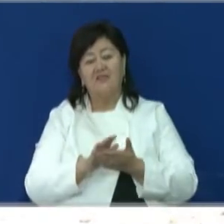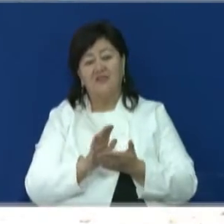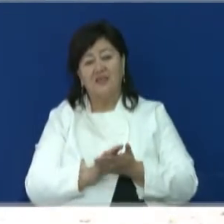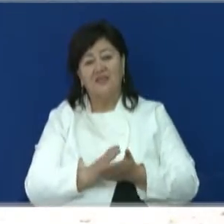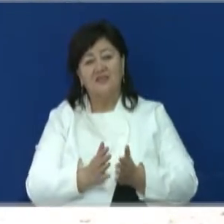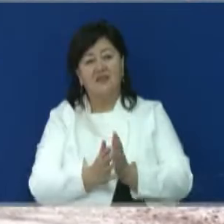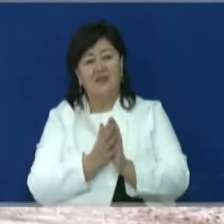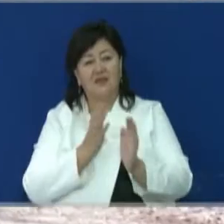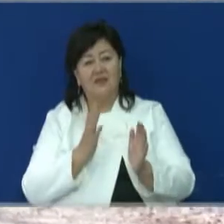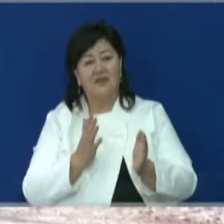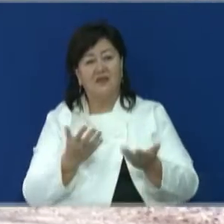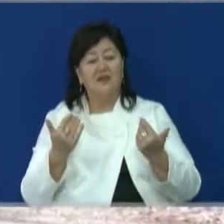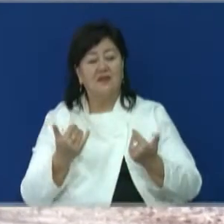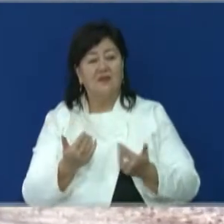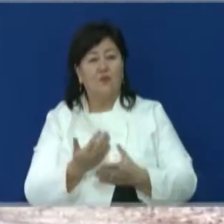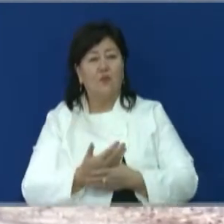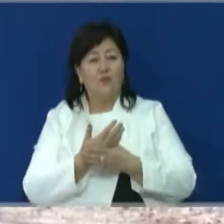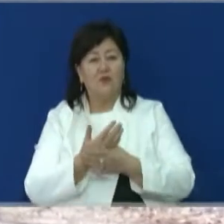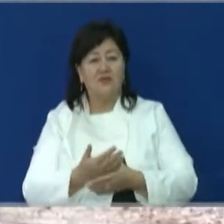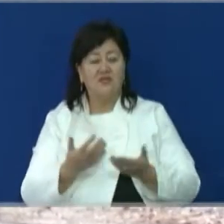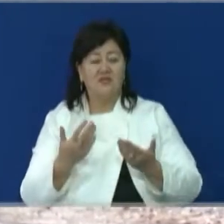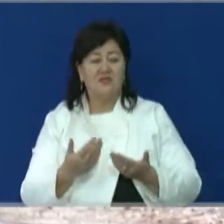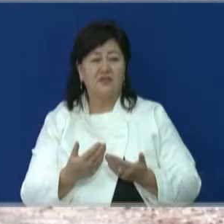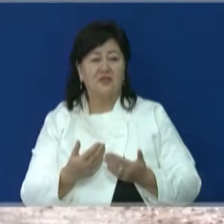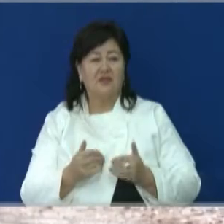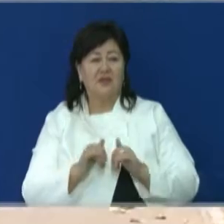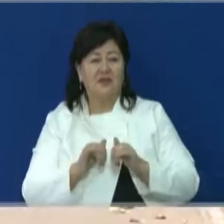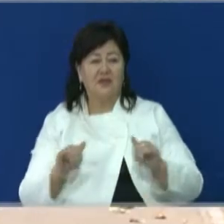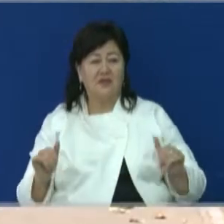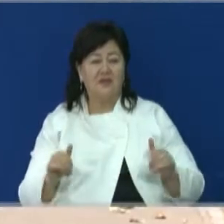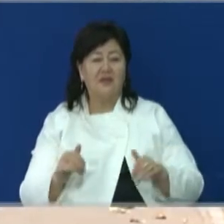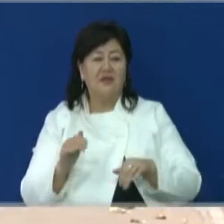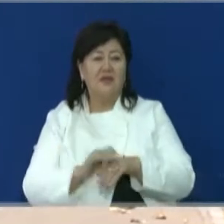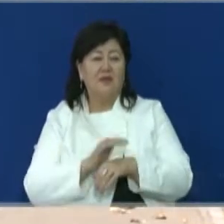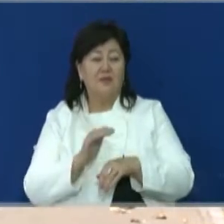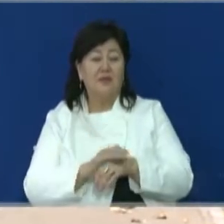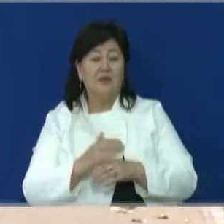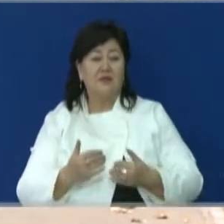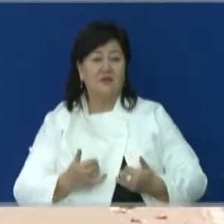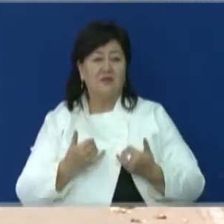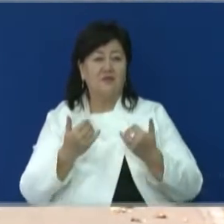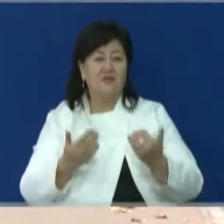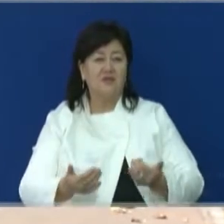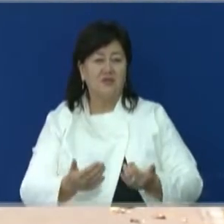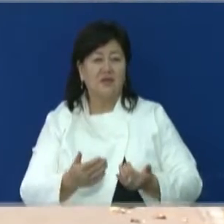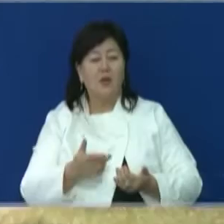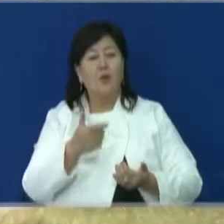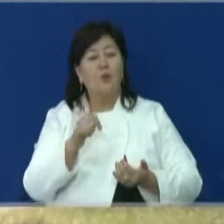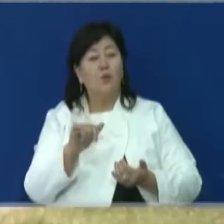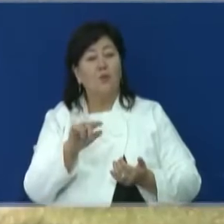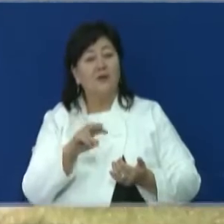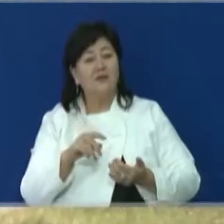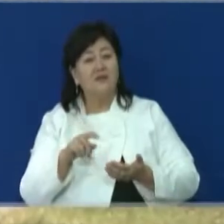азаматтық бастамаларын жандандыруға және адамгершілік құндылықтарды, соның ішінде мейірімділік, қайырымдылық, қамқорлық пен гуманизмді